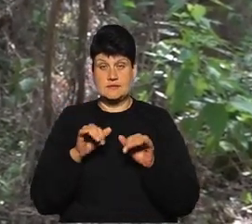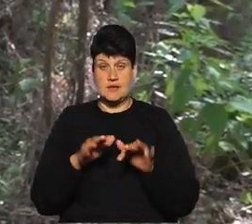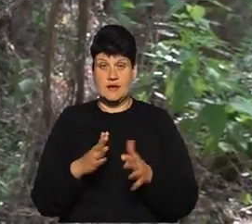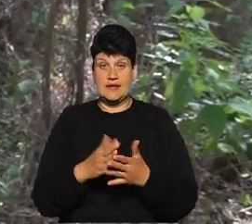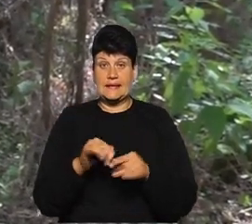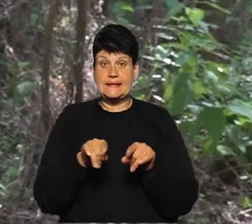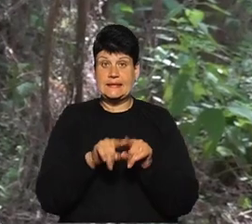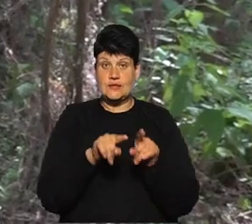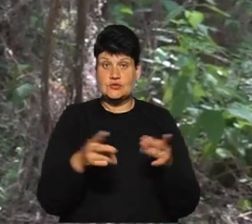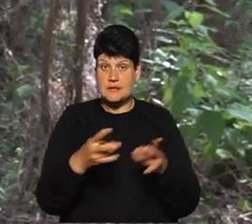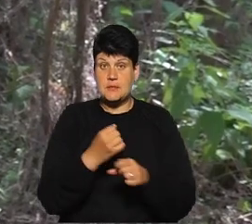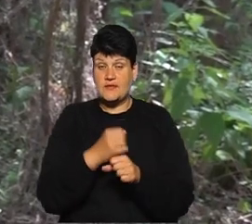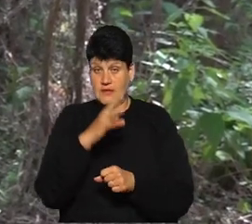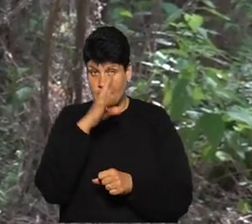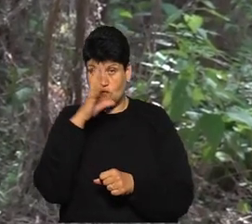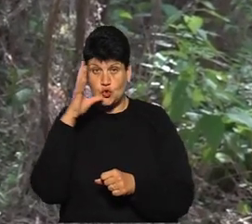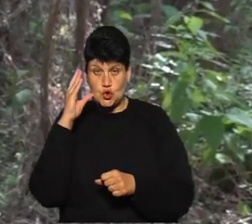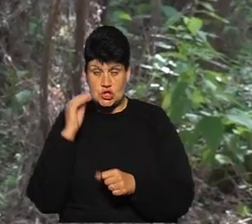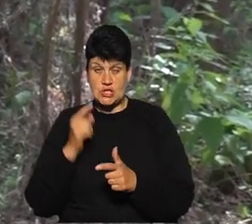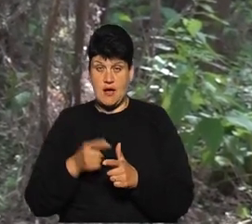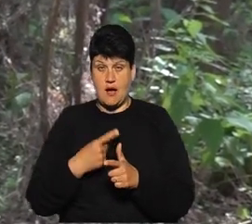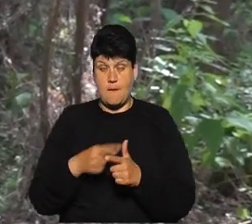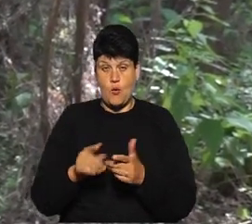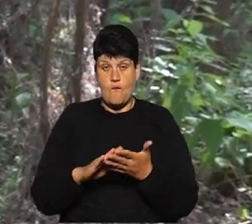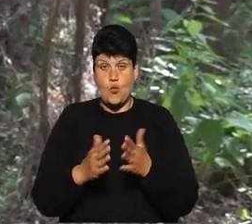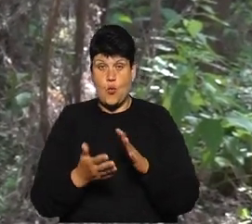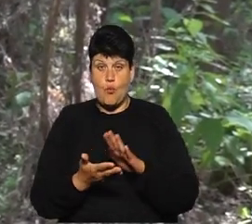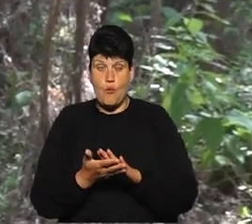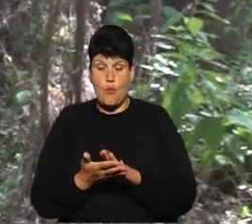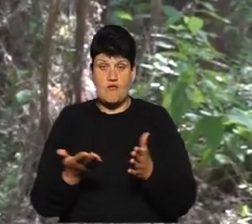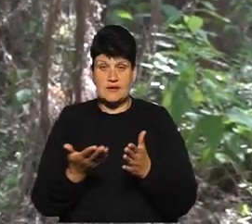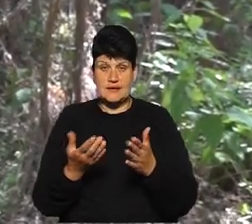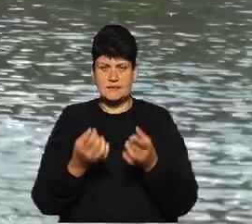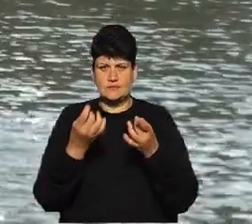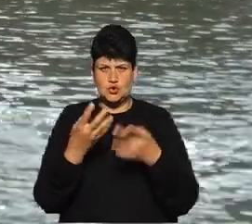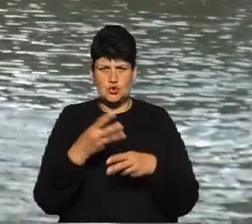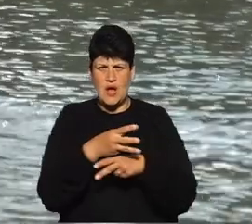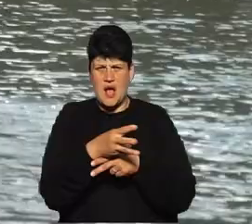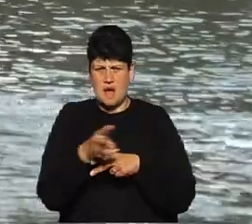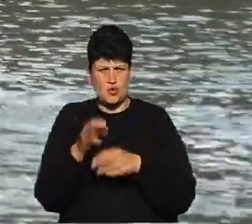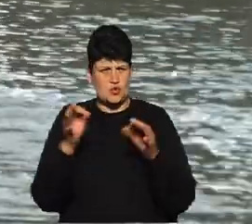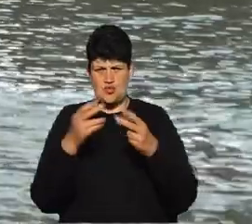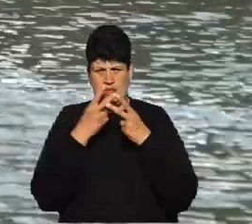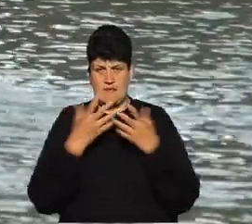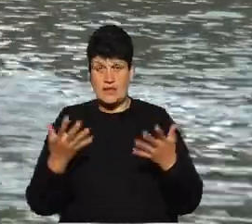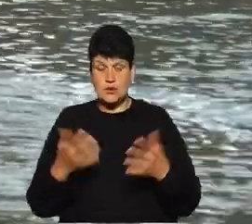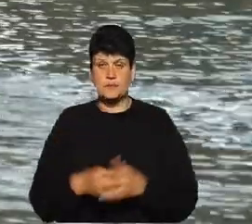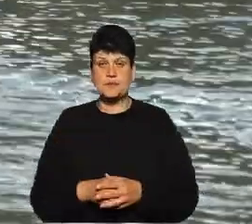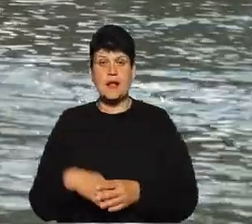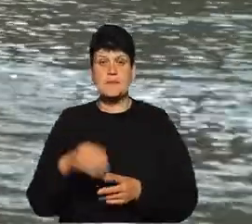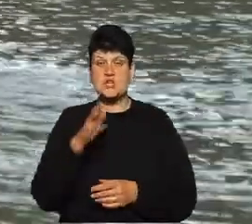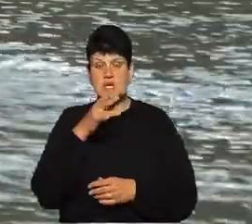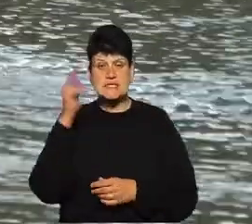треба працювати вночі або в умовах, де за звичайної камери майже нічого не видно. Також під час навчань